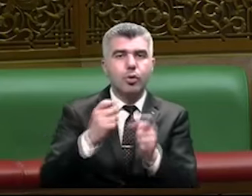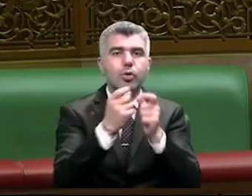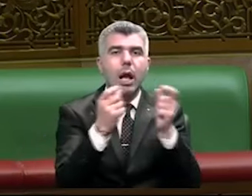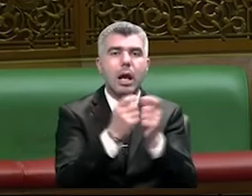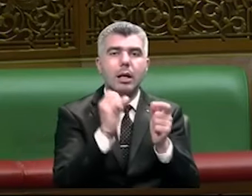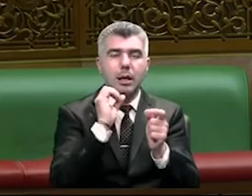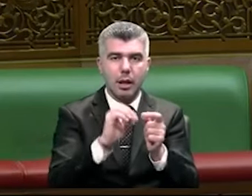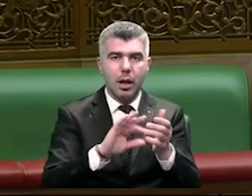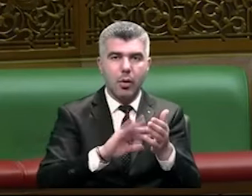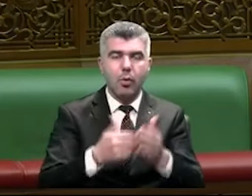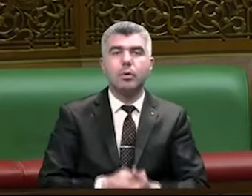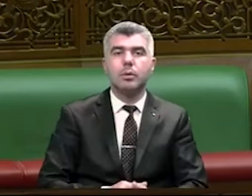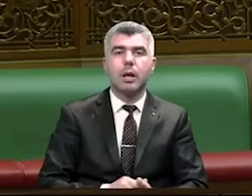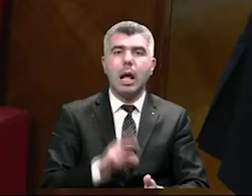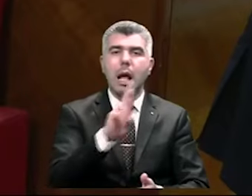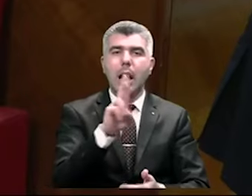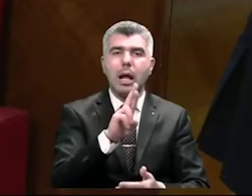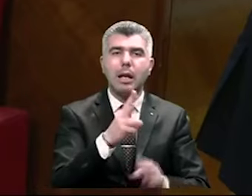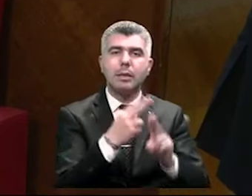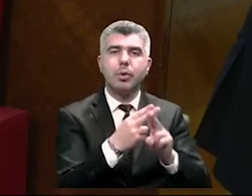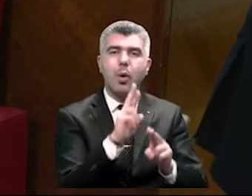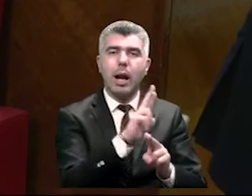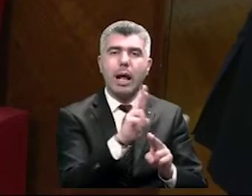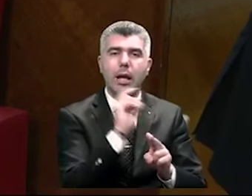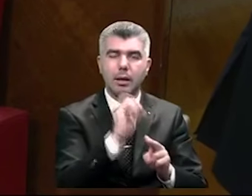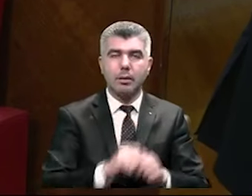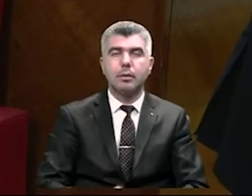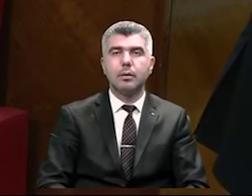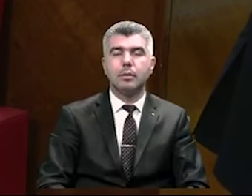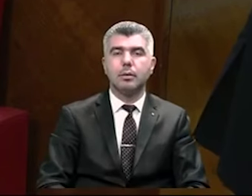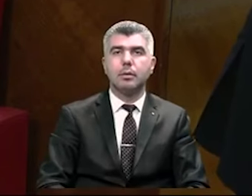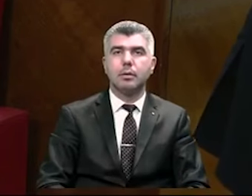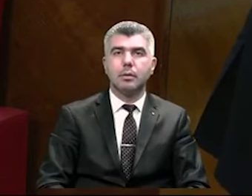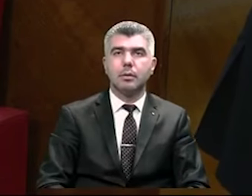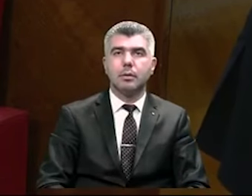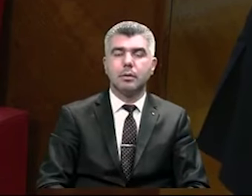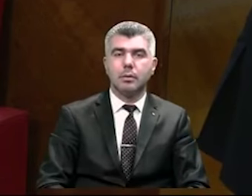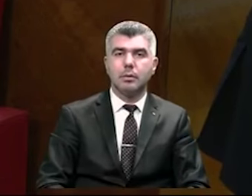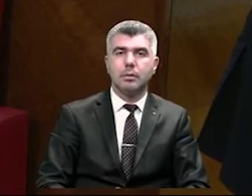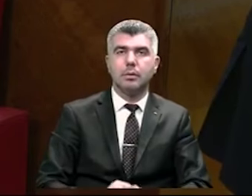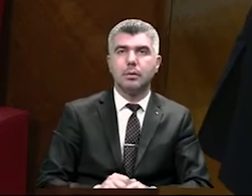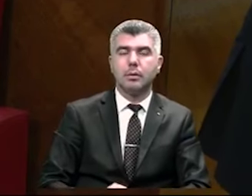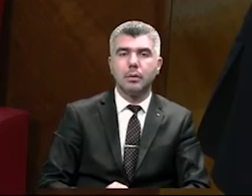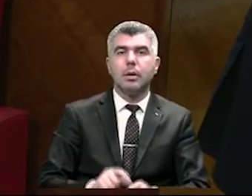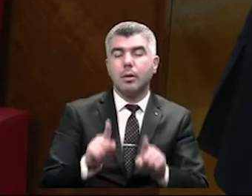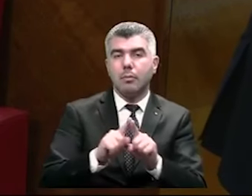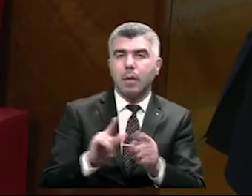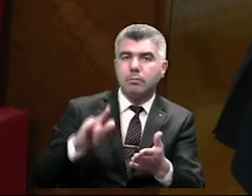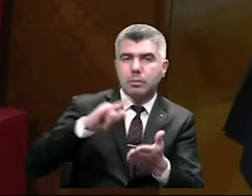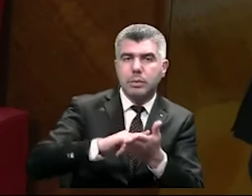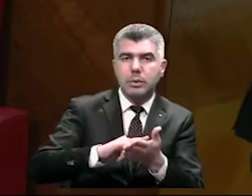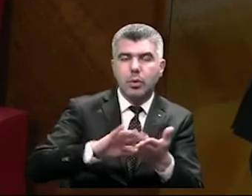غايه ل هي اكبر شركه اليوم اللي يعني توفر لمغرب النقل